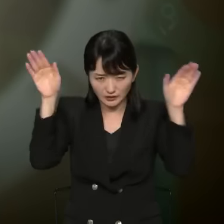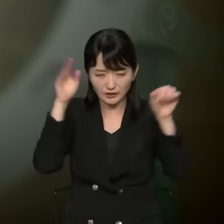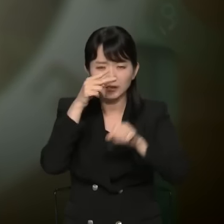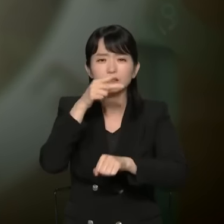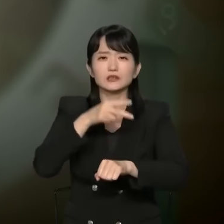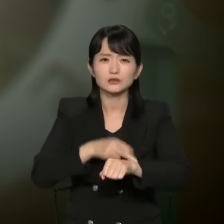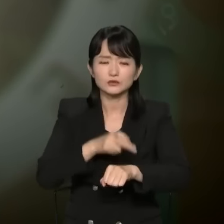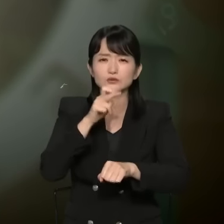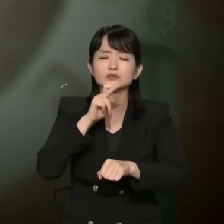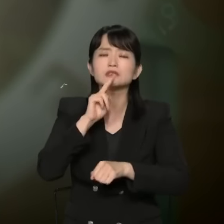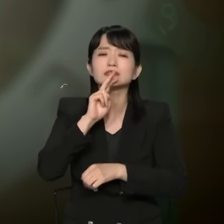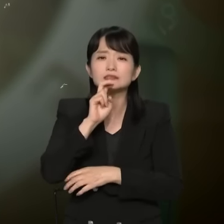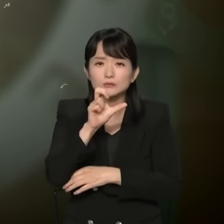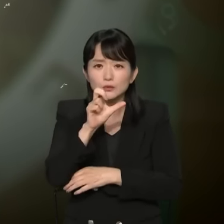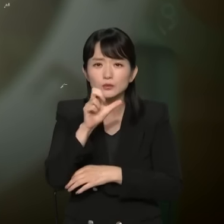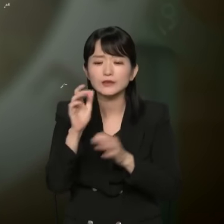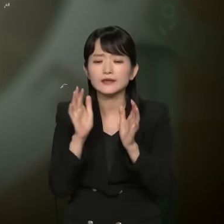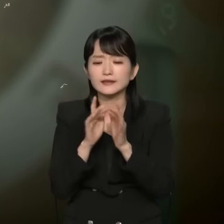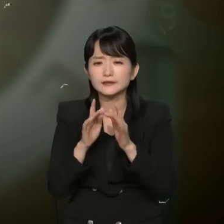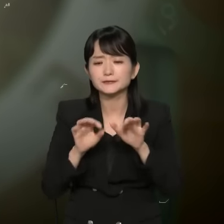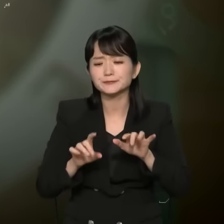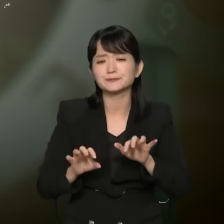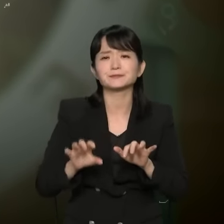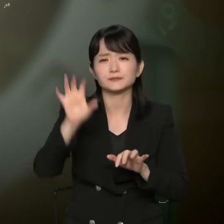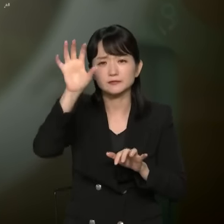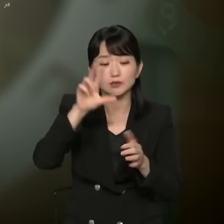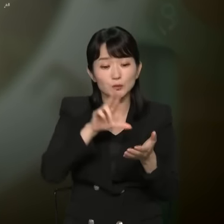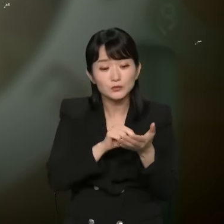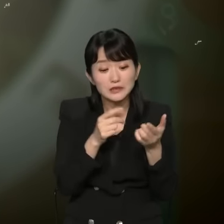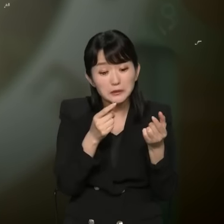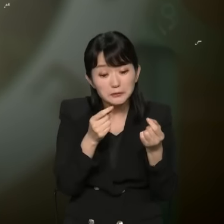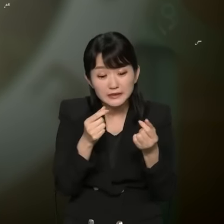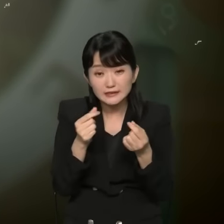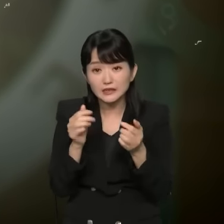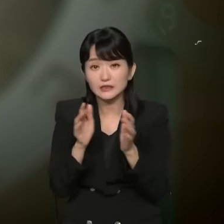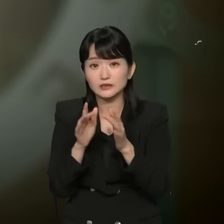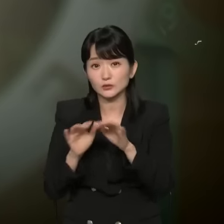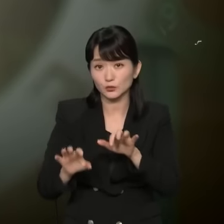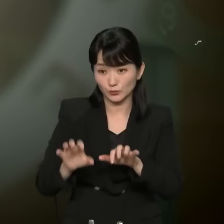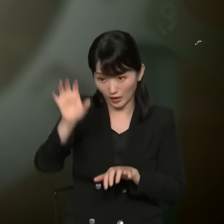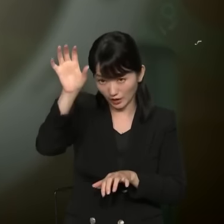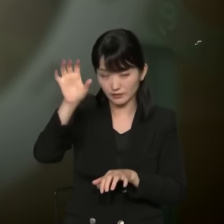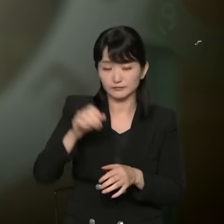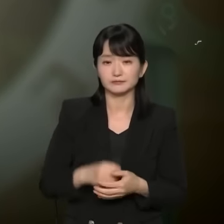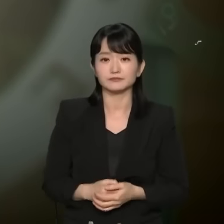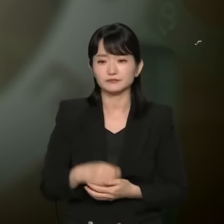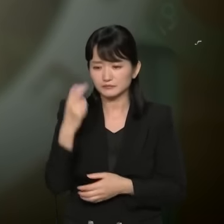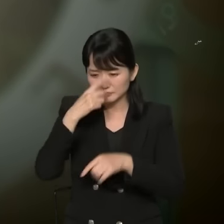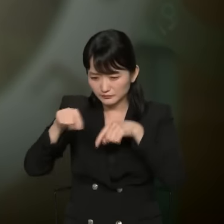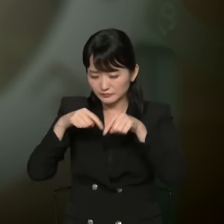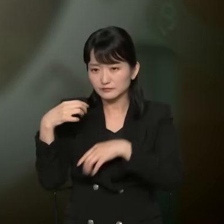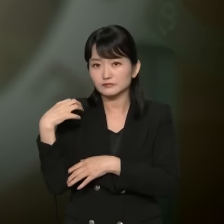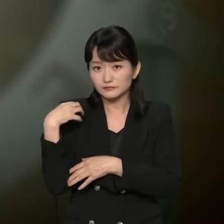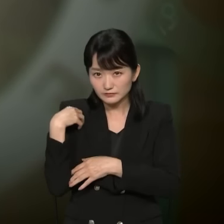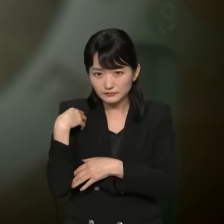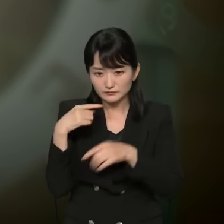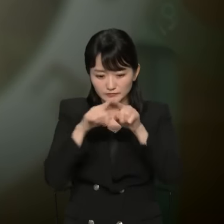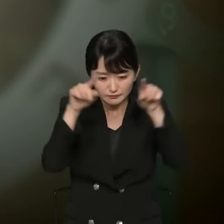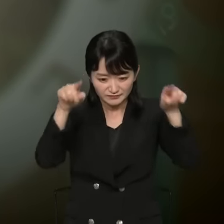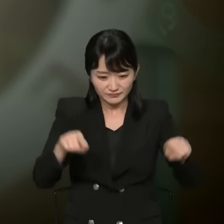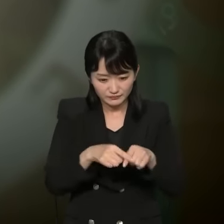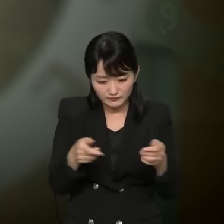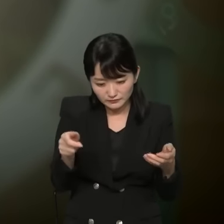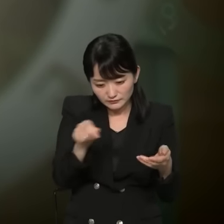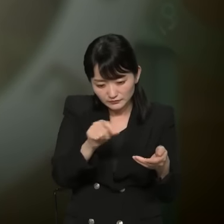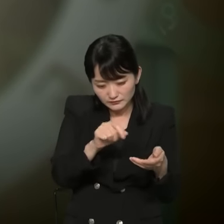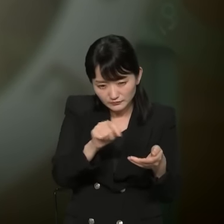한 온라인 커뮤니티에 이 논술 시험 문항과 관련한 게시글이 올라왔습니다. 감독관이 시험지를 정리하는데 1문항